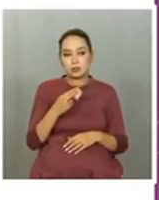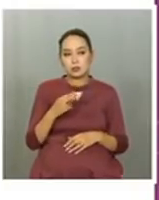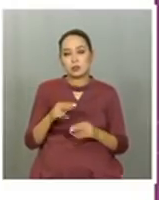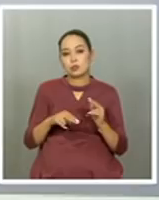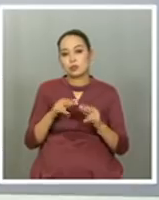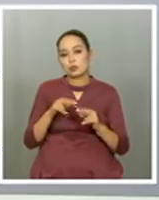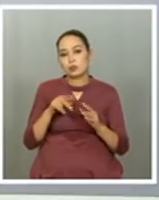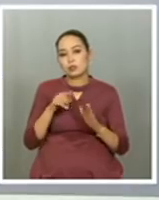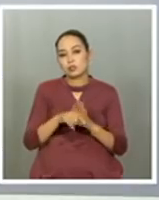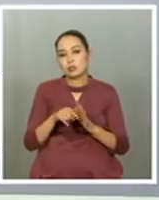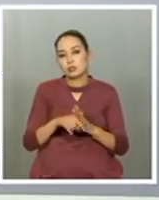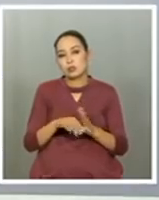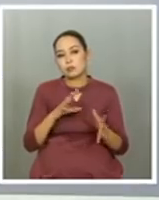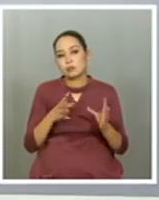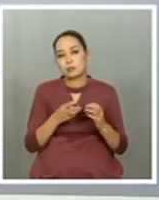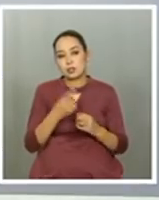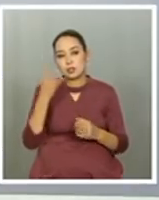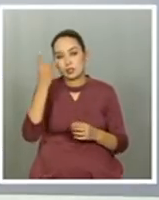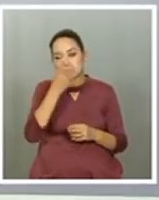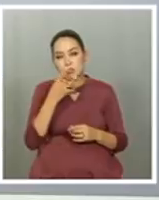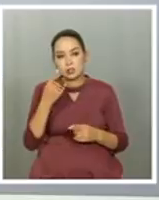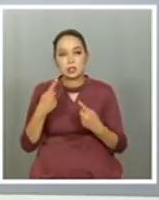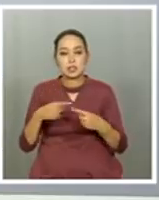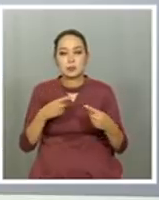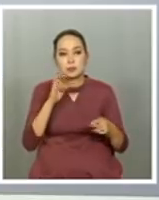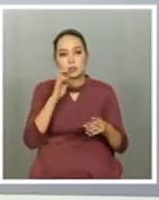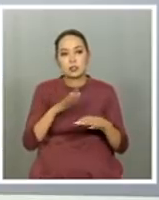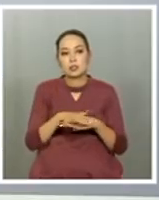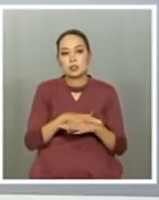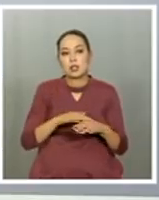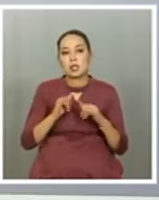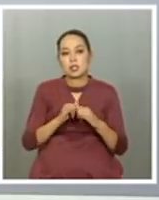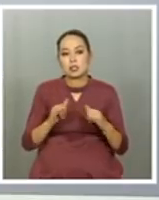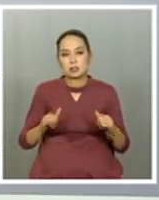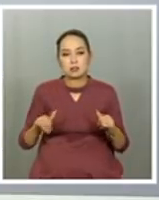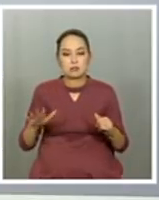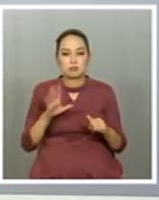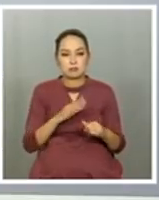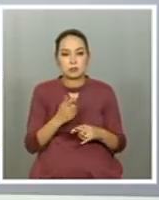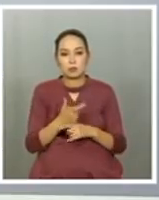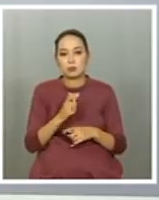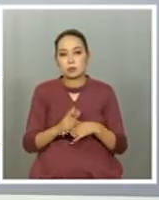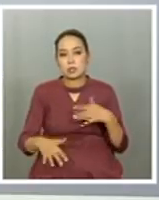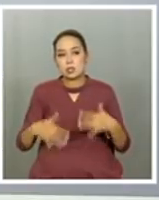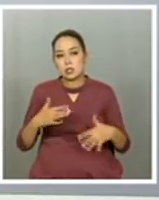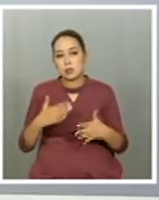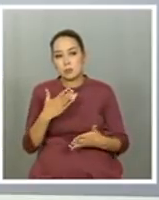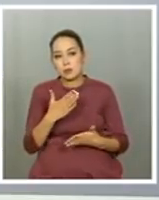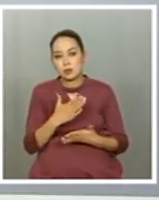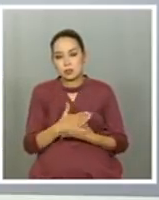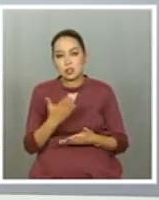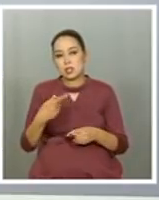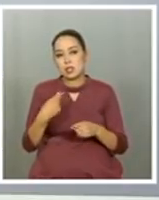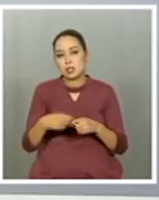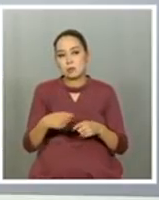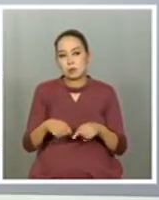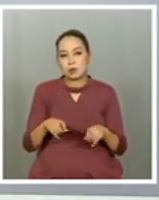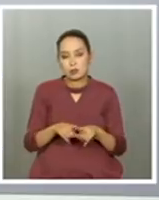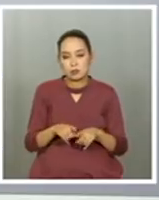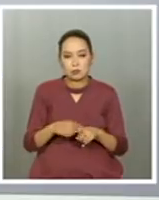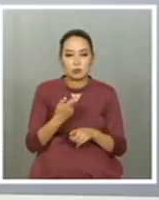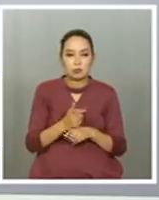ішкі бөлігінде орналасқан Африканың кейбір мемлекеттері даму жағынан артта қалған. Ол елдерге келуші инвестордардың үлесі өте